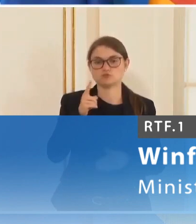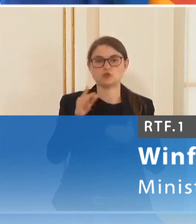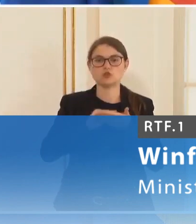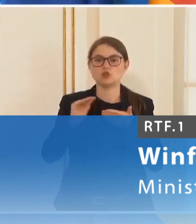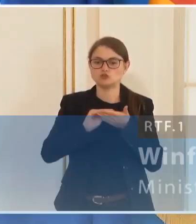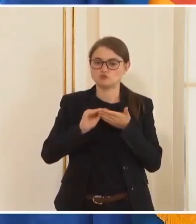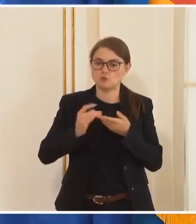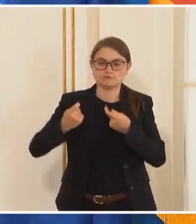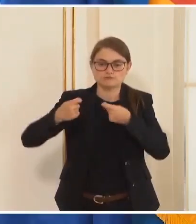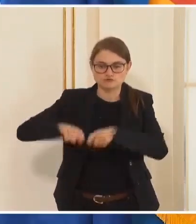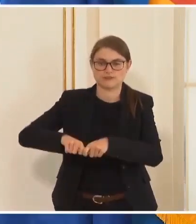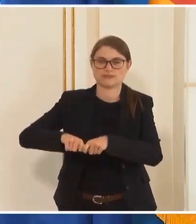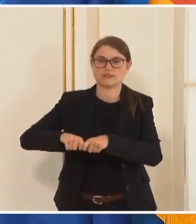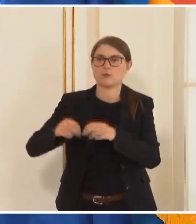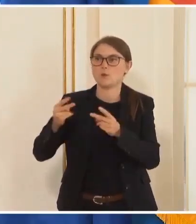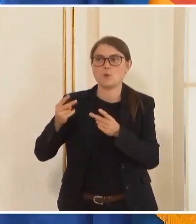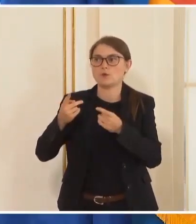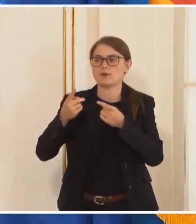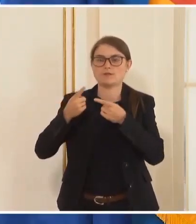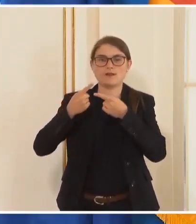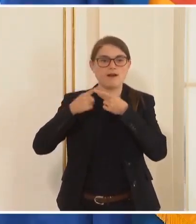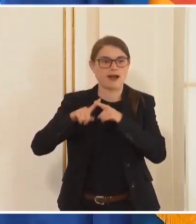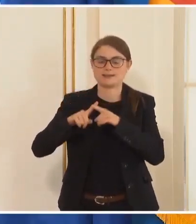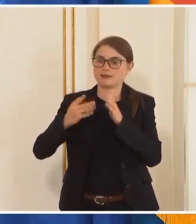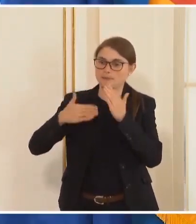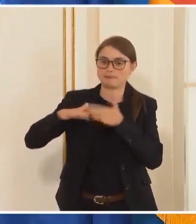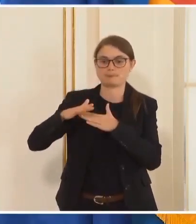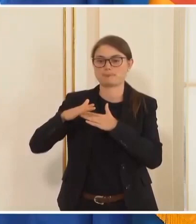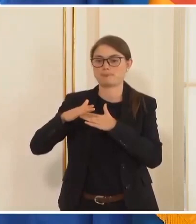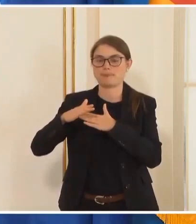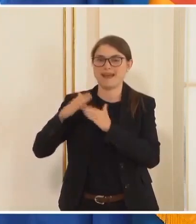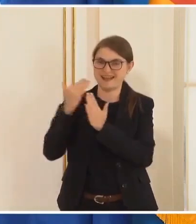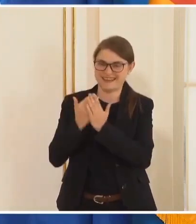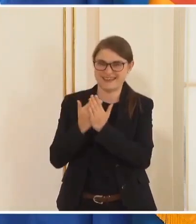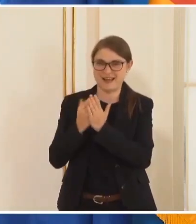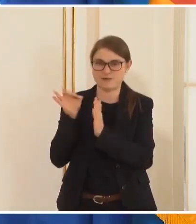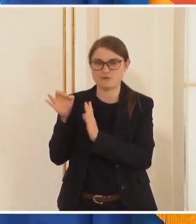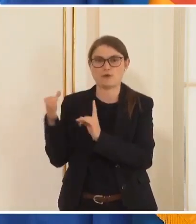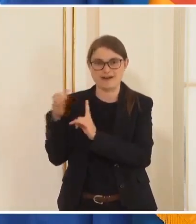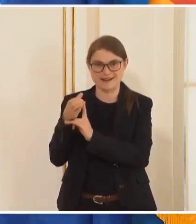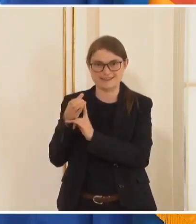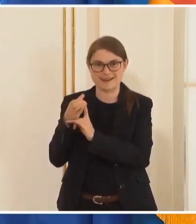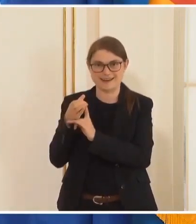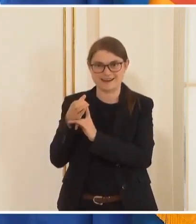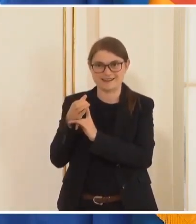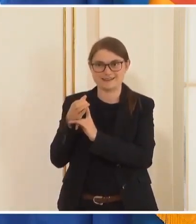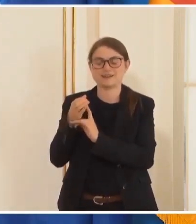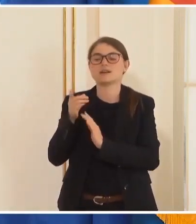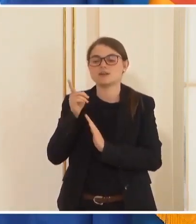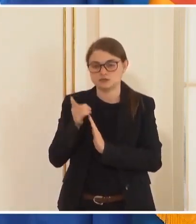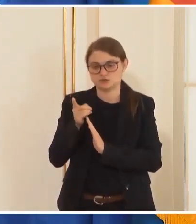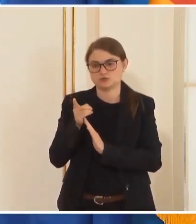Quarantäneanordnungen nicht vermeidbar sind, soll künftig länger Kinder